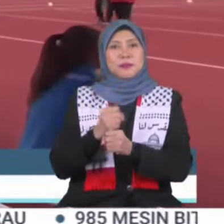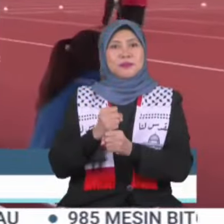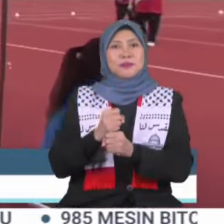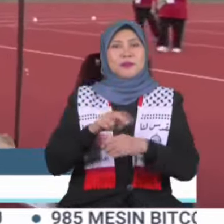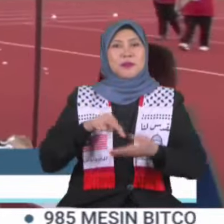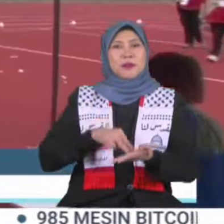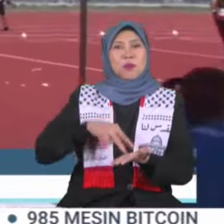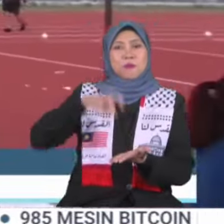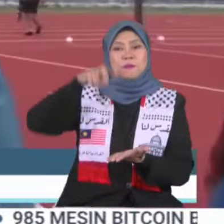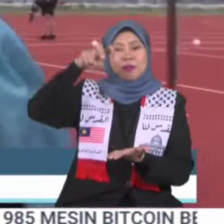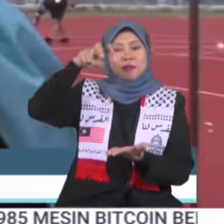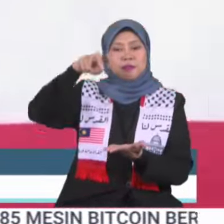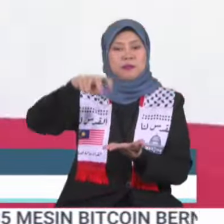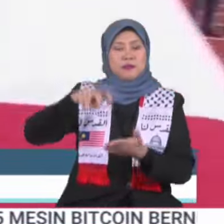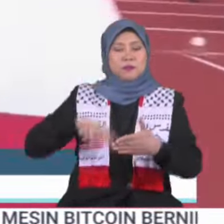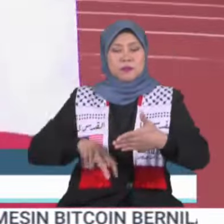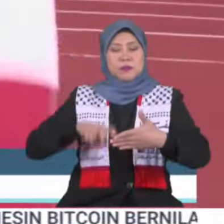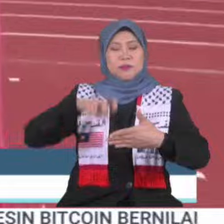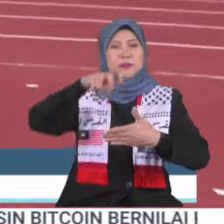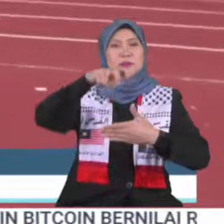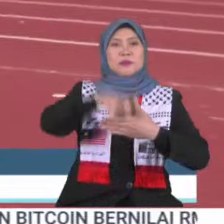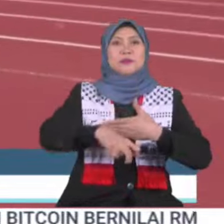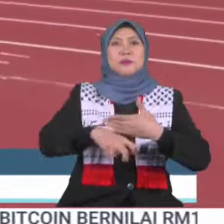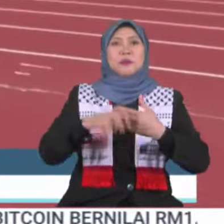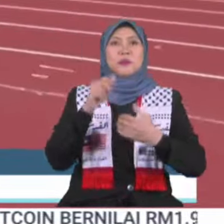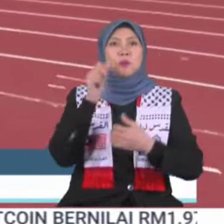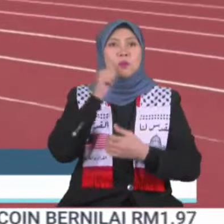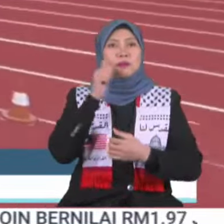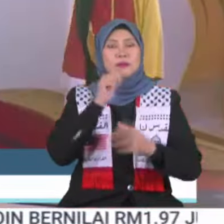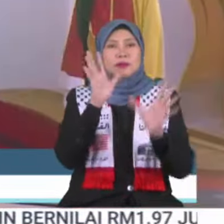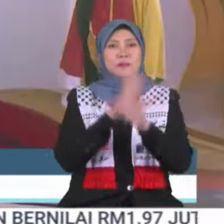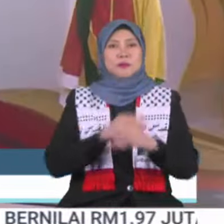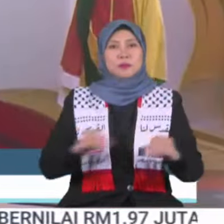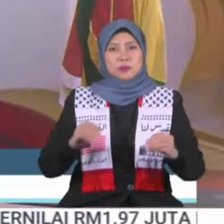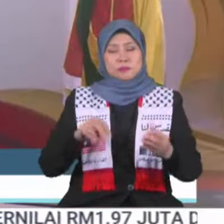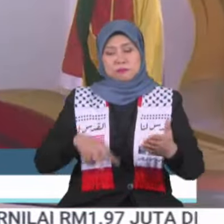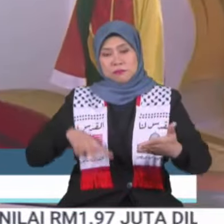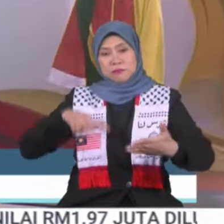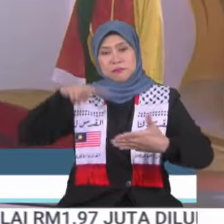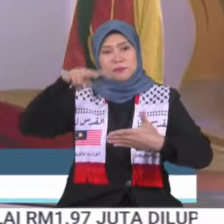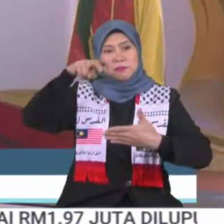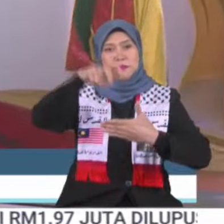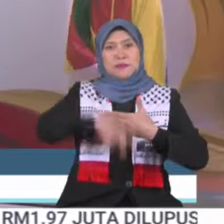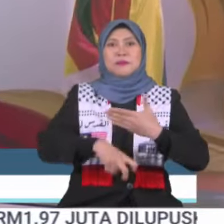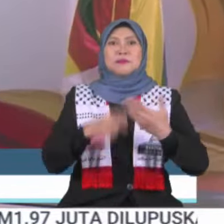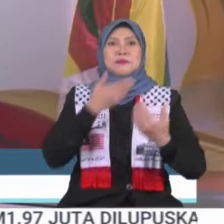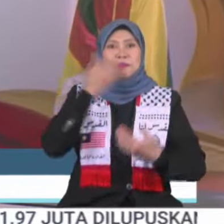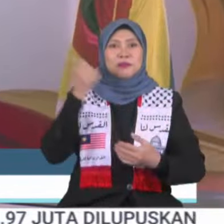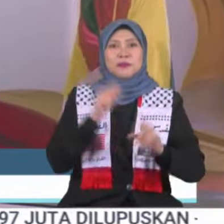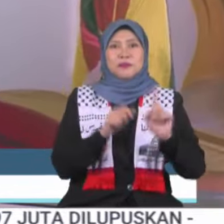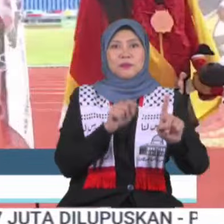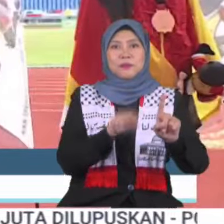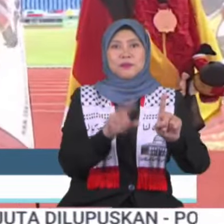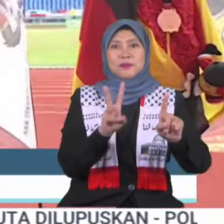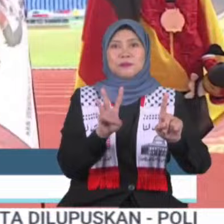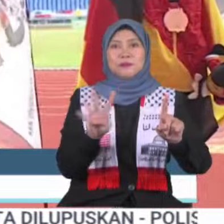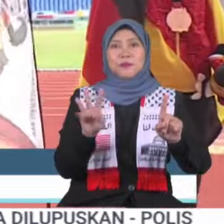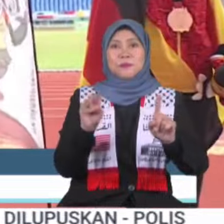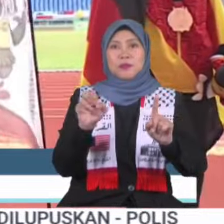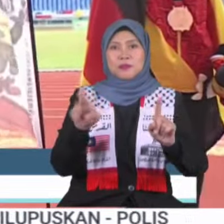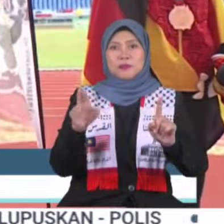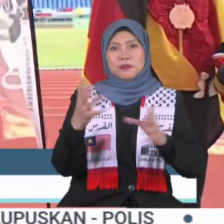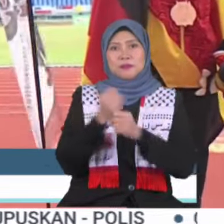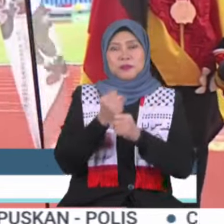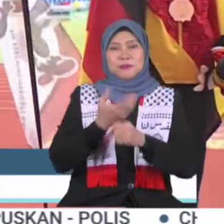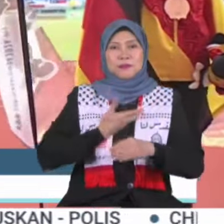acara lompat tinggi wanita di Stadium Sarawak. Ku Yi melakukan lompatan terbaik setinggi 1.64 meter